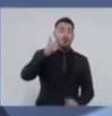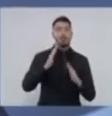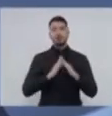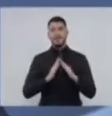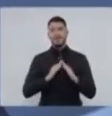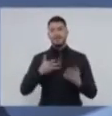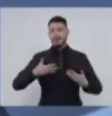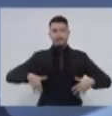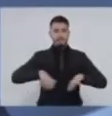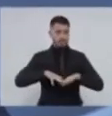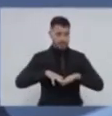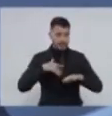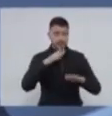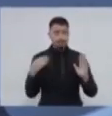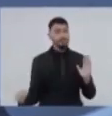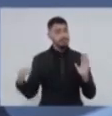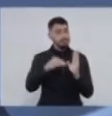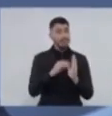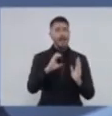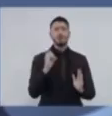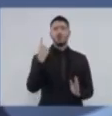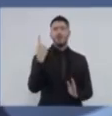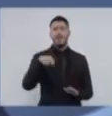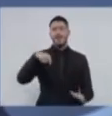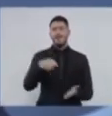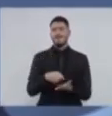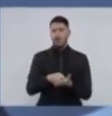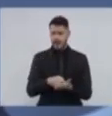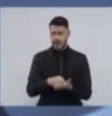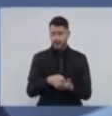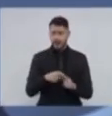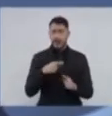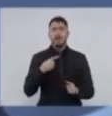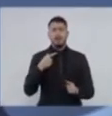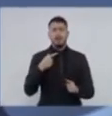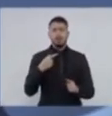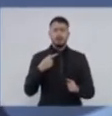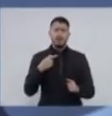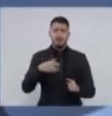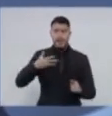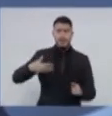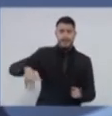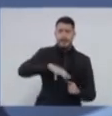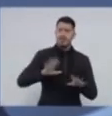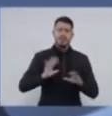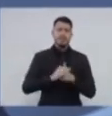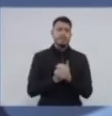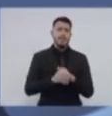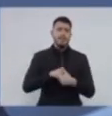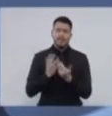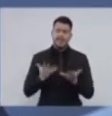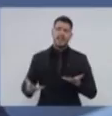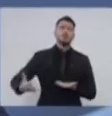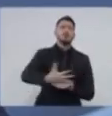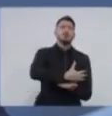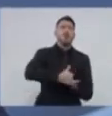δηλώνονται στο ε1 αριθμούν 4 εκατομμύρια 200.000 παροχές ανεξαρτήτως εισοδήματος ανεξαρτήτως